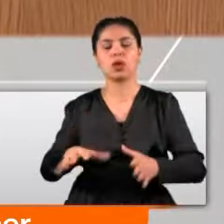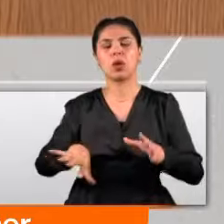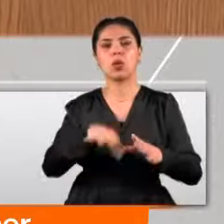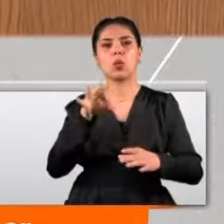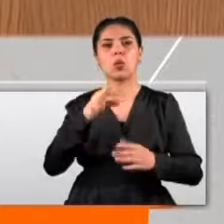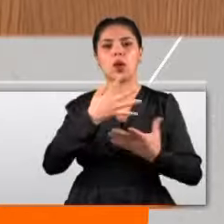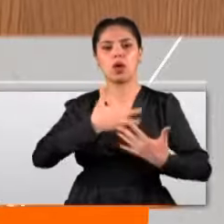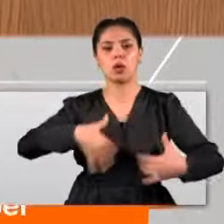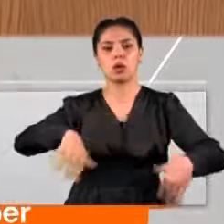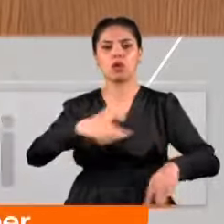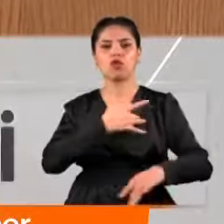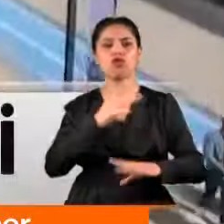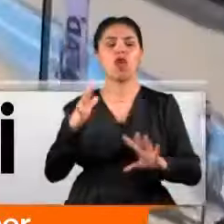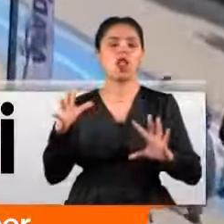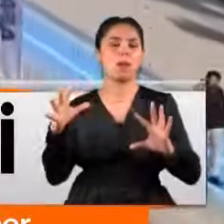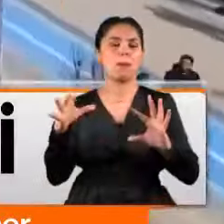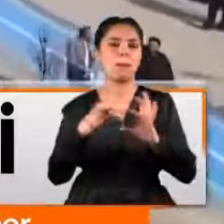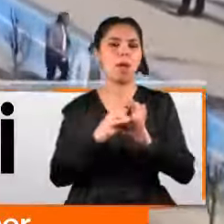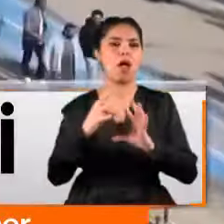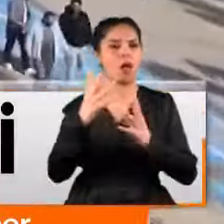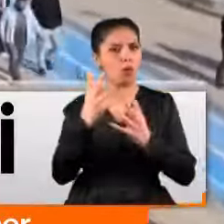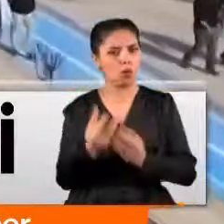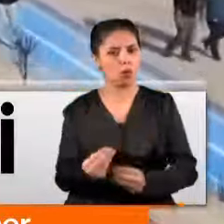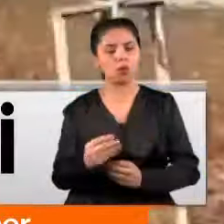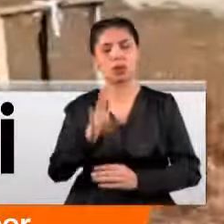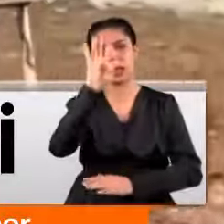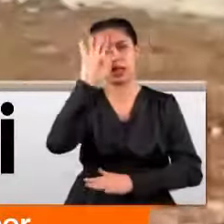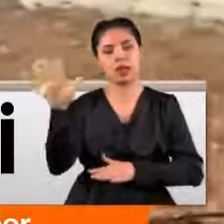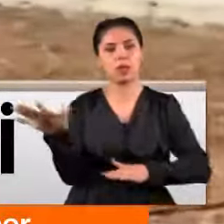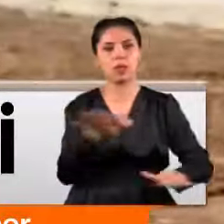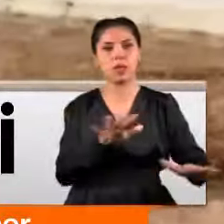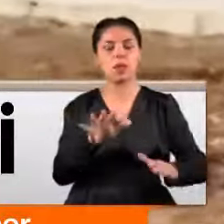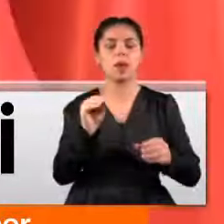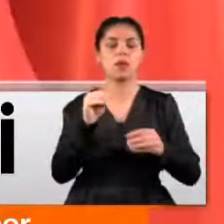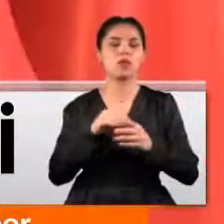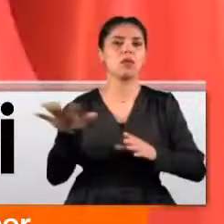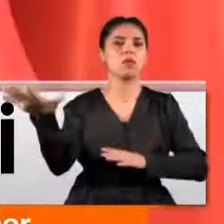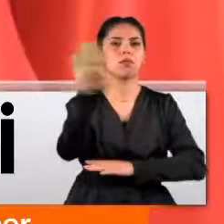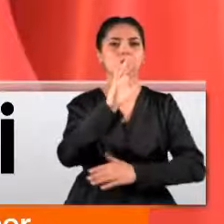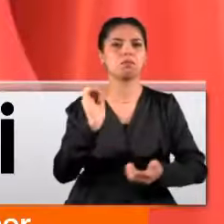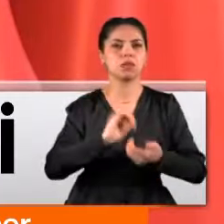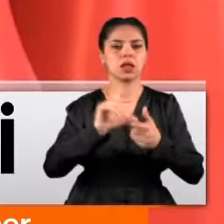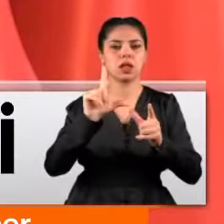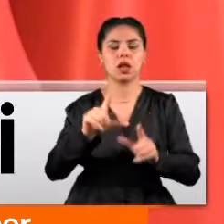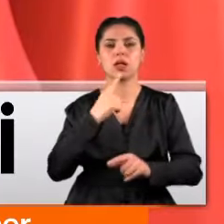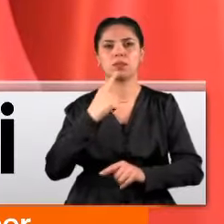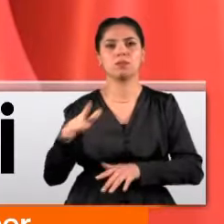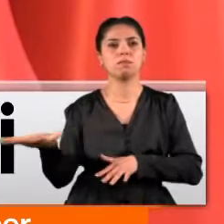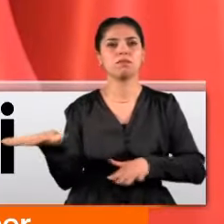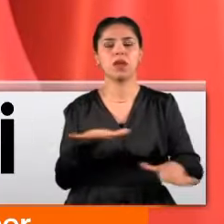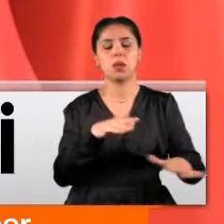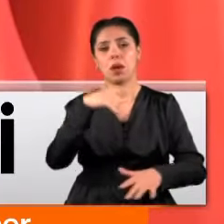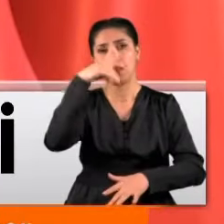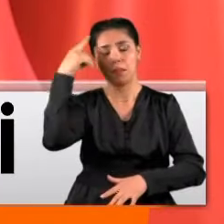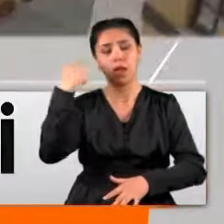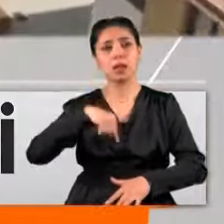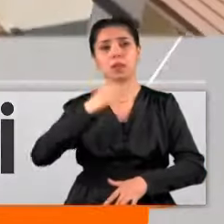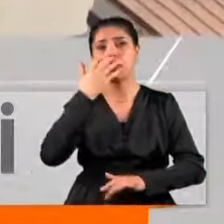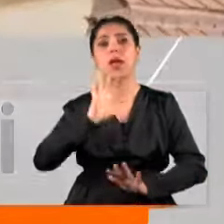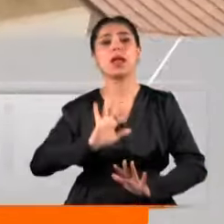canlı bağlantıyla katıldı. Olası İstanbul depremi için seferberlik çağrısı da yaptı. Deprem maalesef bizi